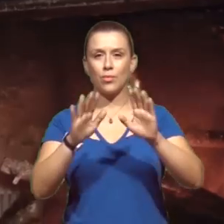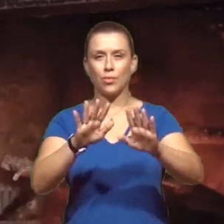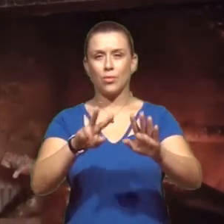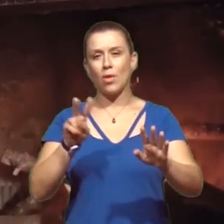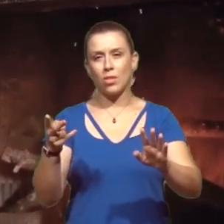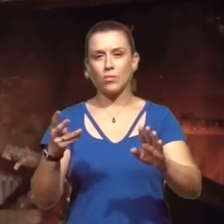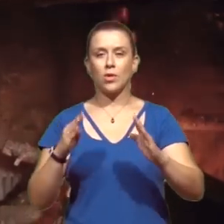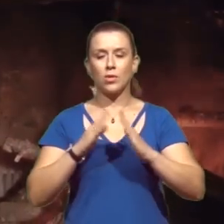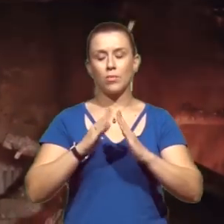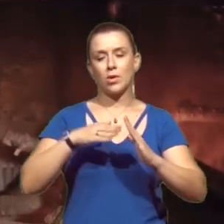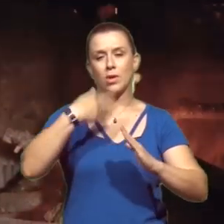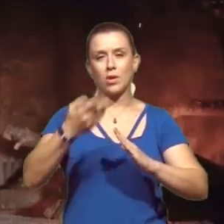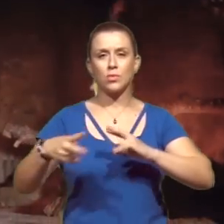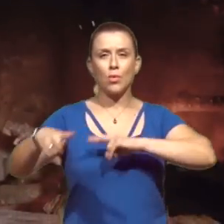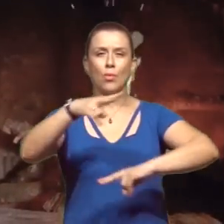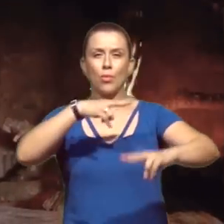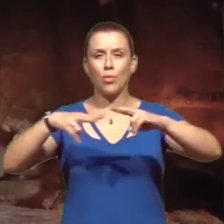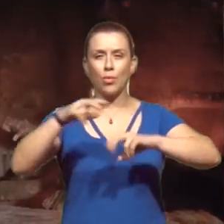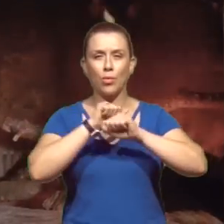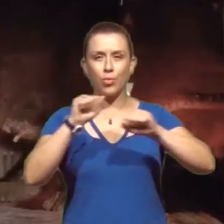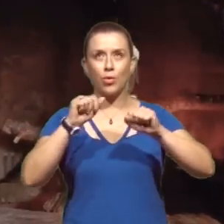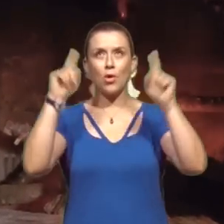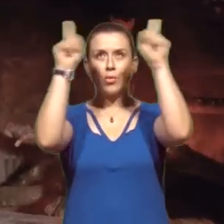Να στραφτεί έξω να βροντά